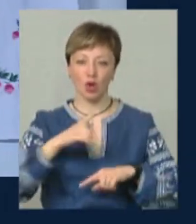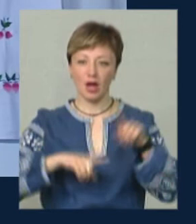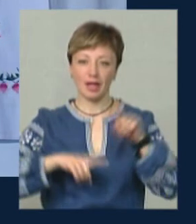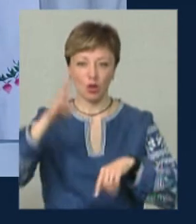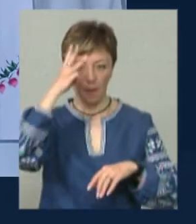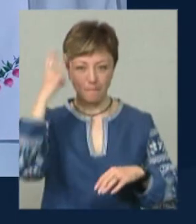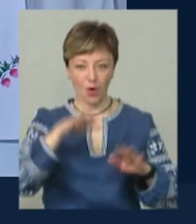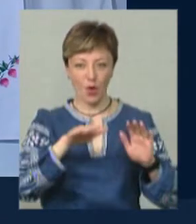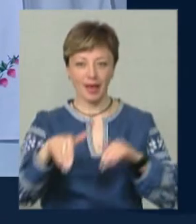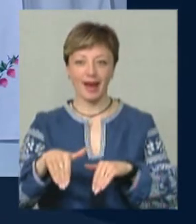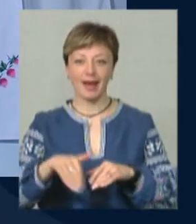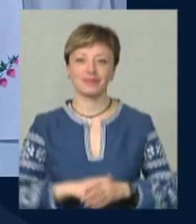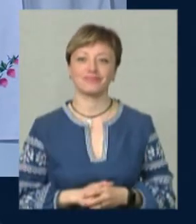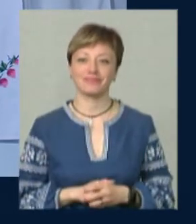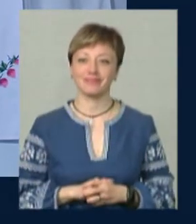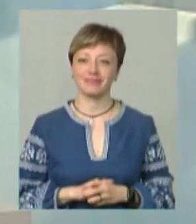Поділля.